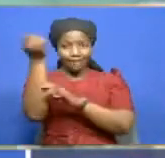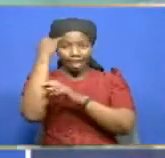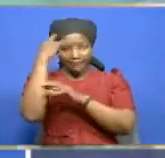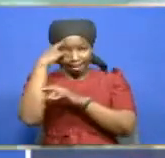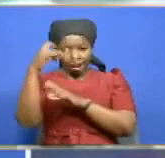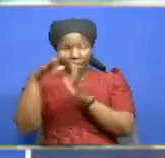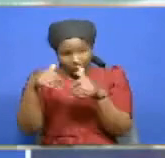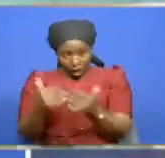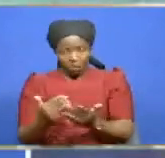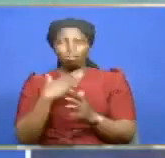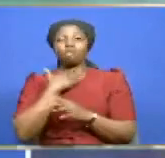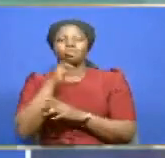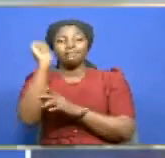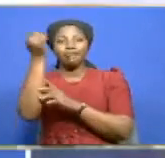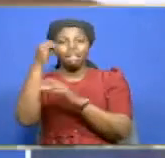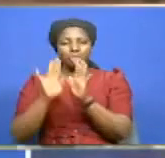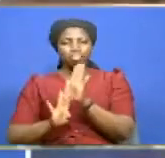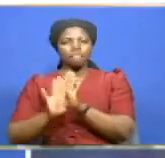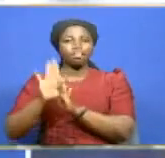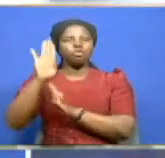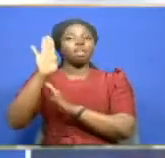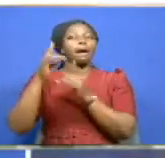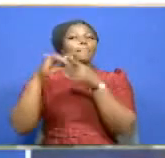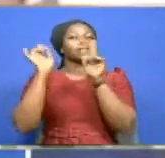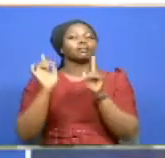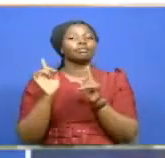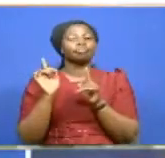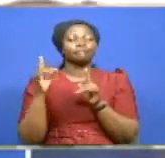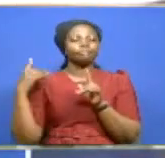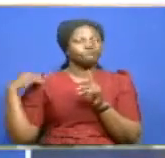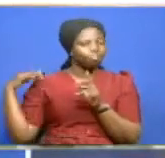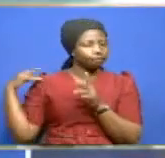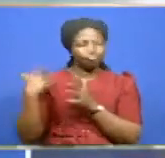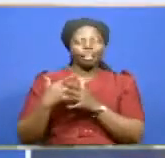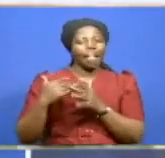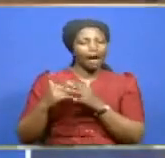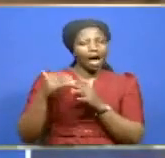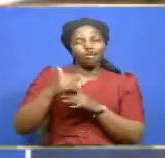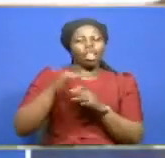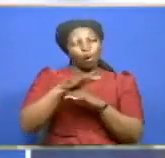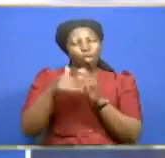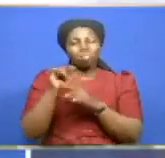nataka Kenya iendelee. Lakini baada ya miaka hizo zote bado hatujafika huko.